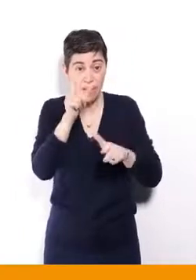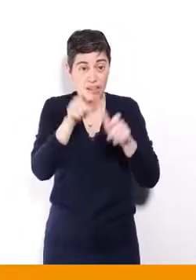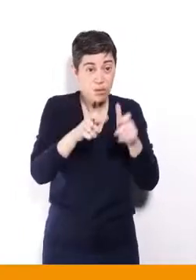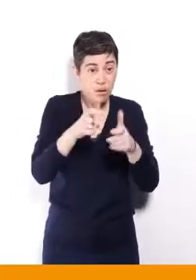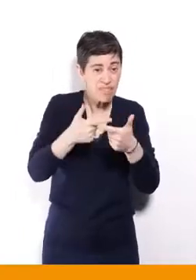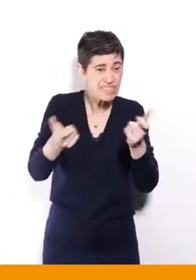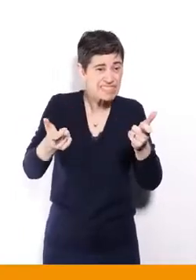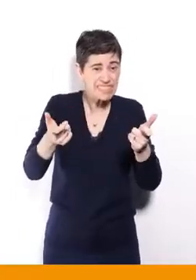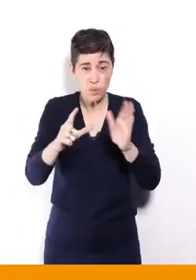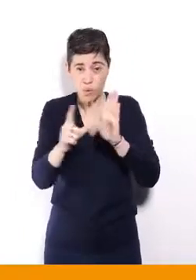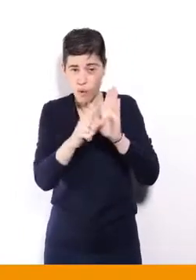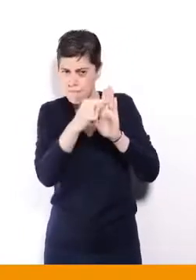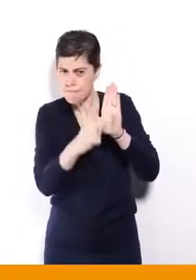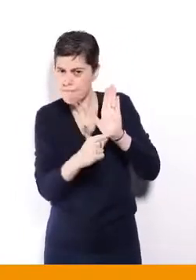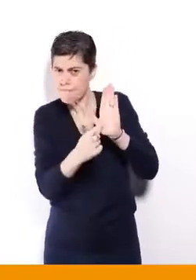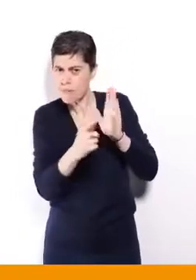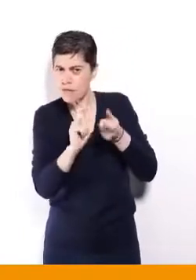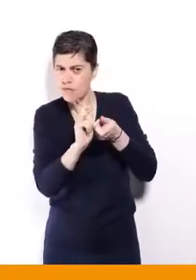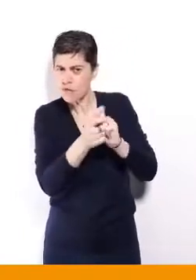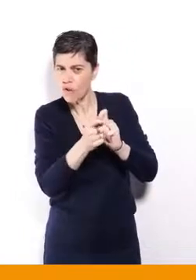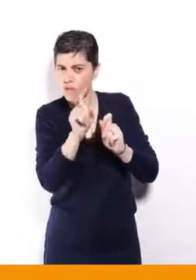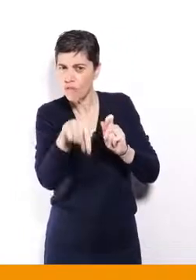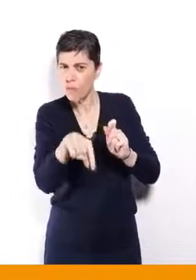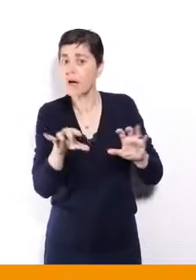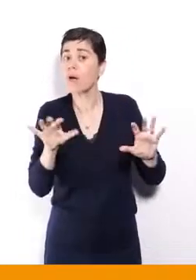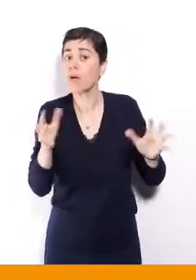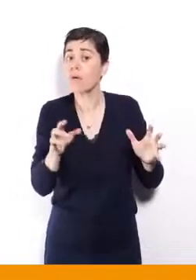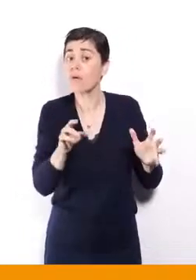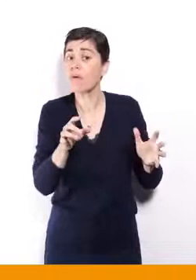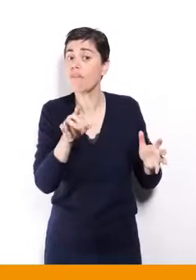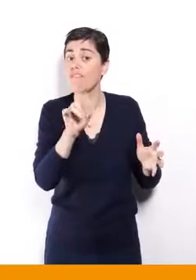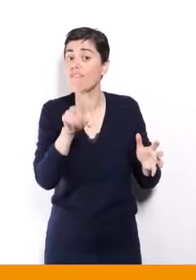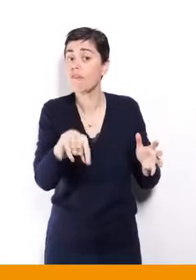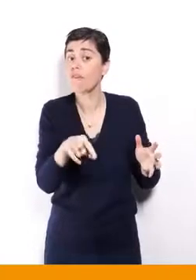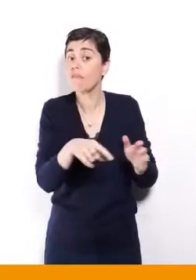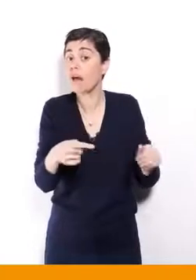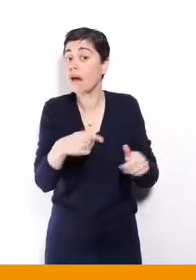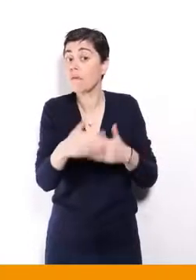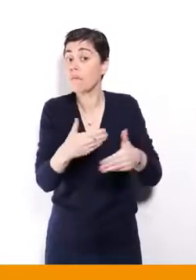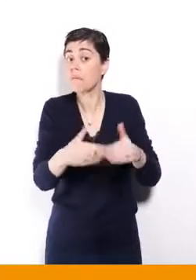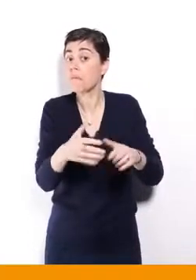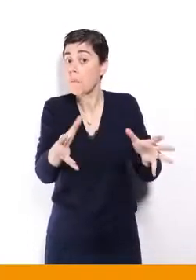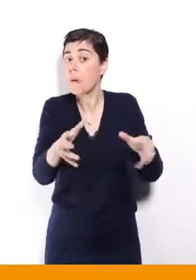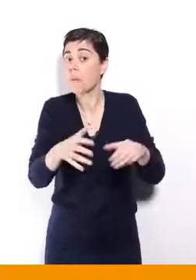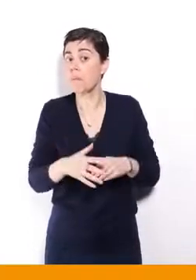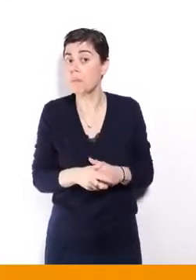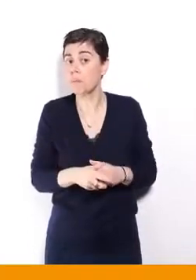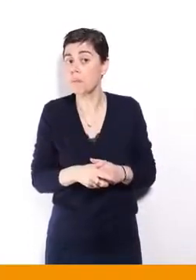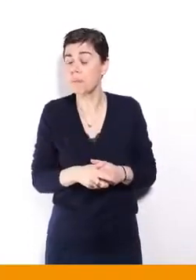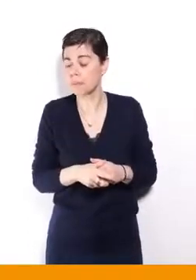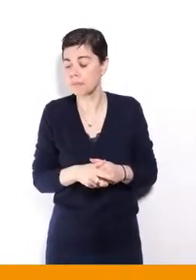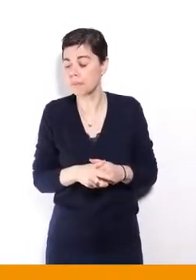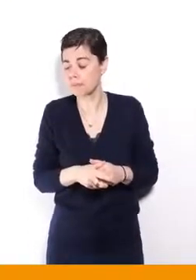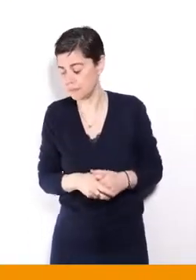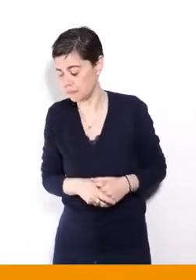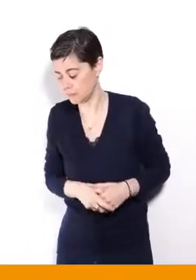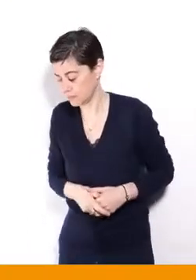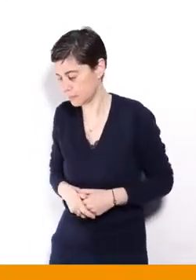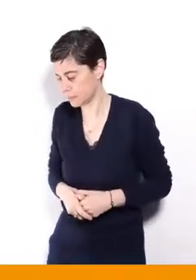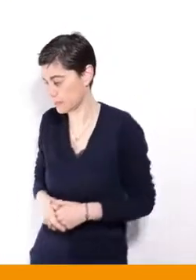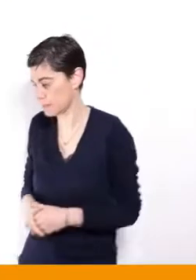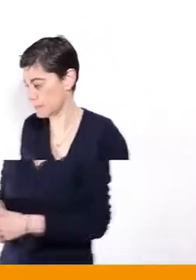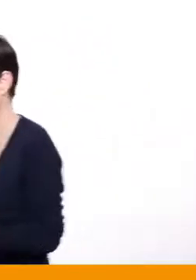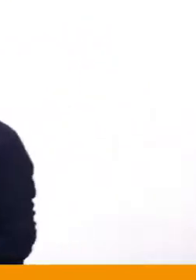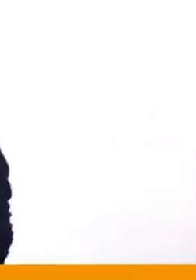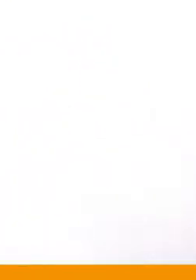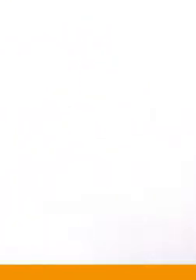une législation peut-être un peu différente sur certains points? Enfin, qu'est-ce qu'il faudrait avancer? Enfin, comment on pourrait avancer?